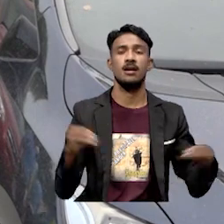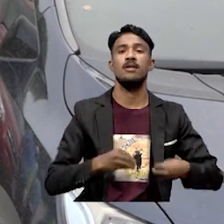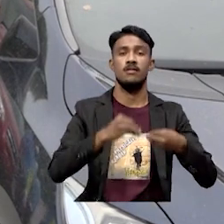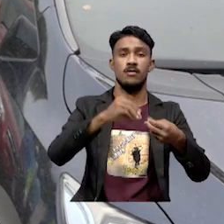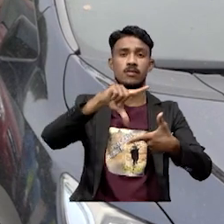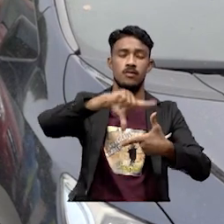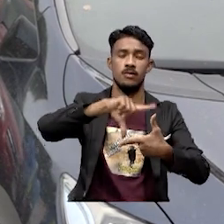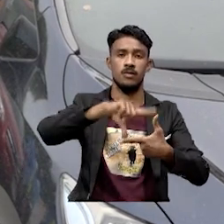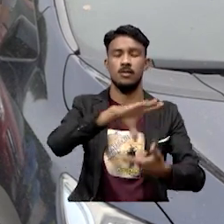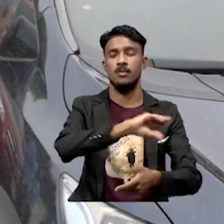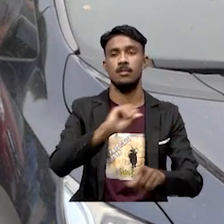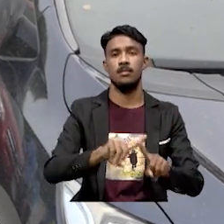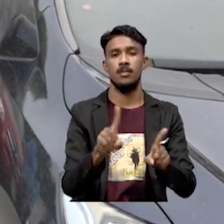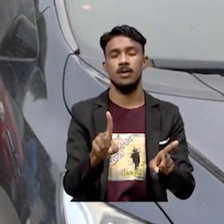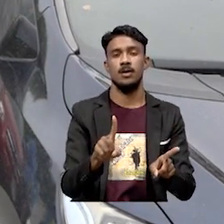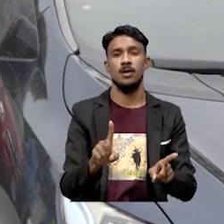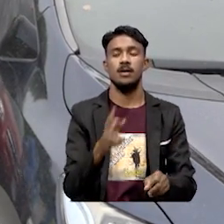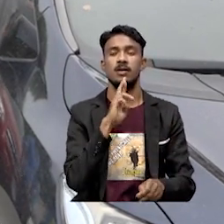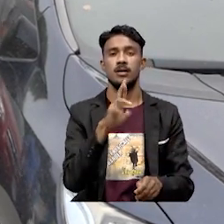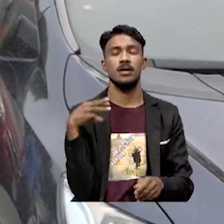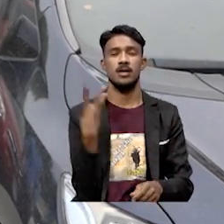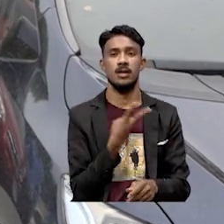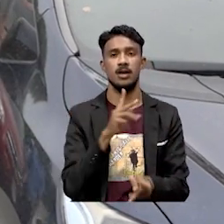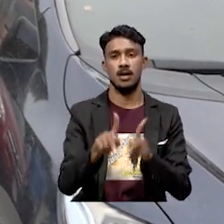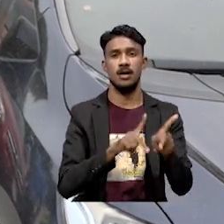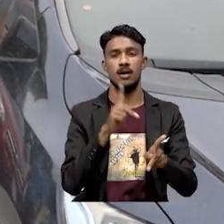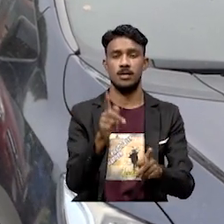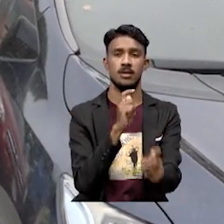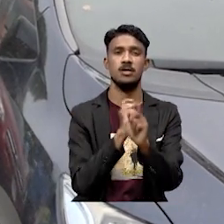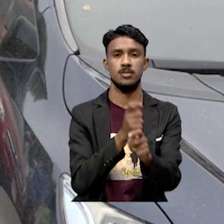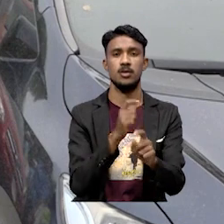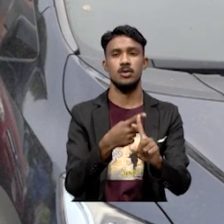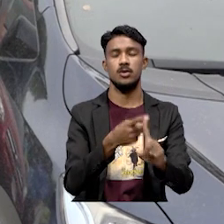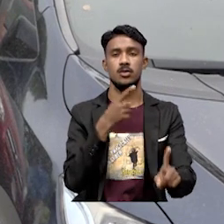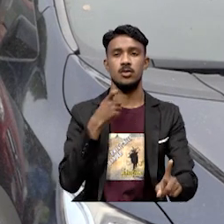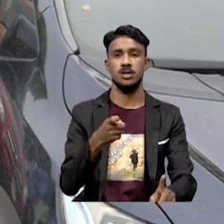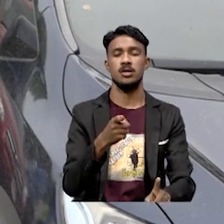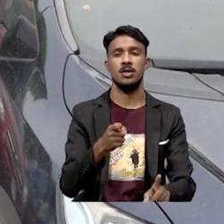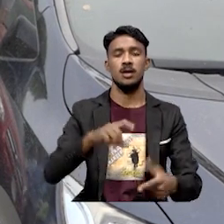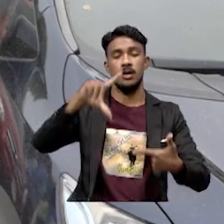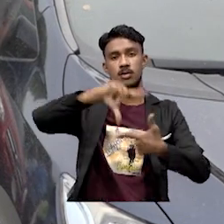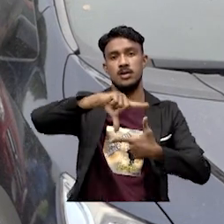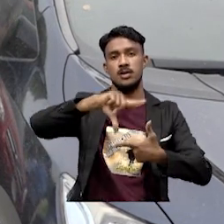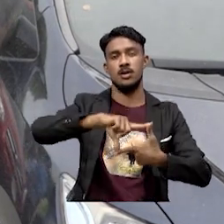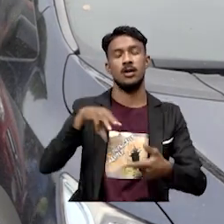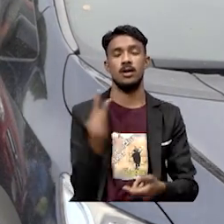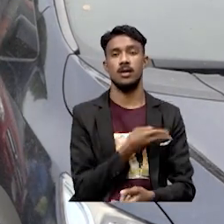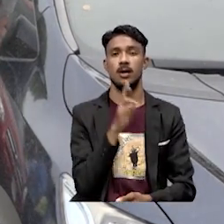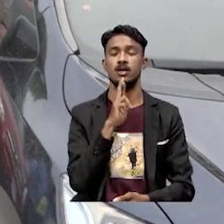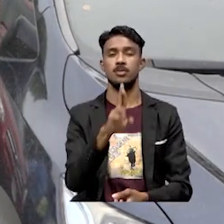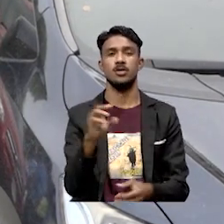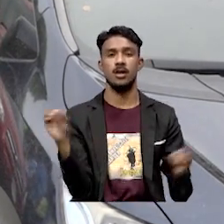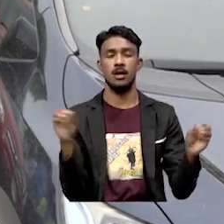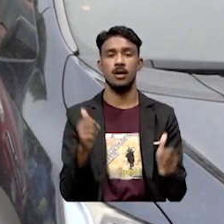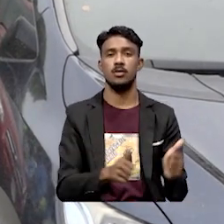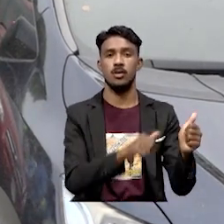tuir be pergunta sira ne be maka itene direção nacional transport terrestre fo liu liu parte karta kondu saunia ita resposta la tuir be pergunta